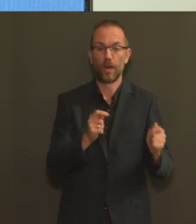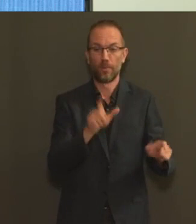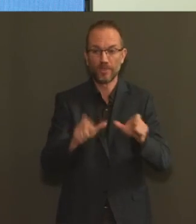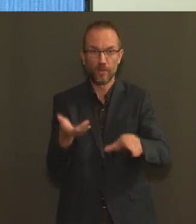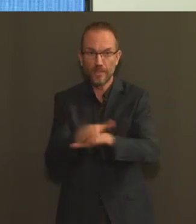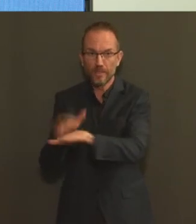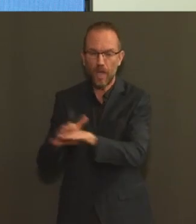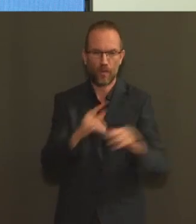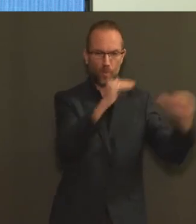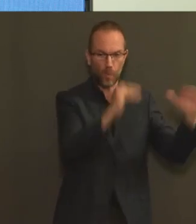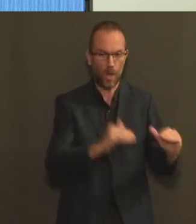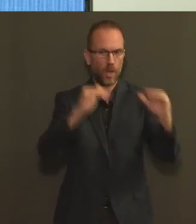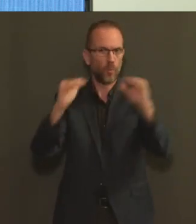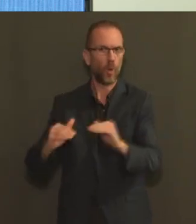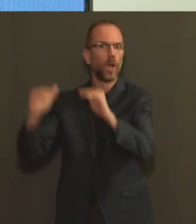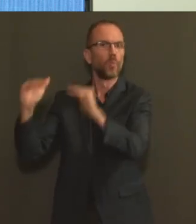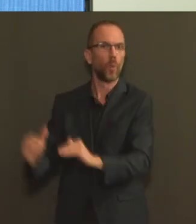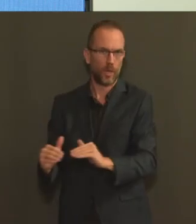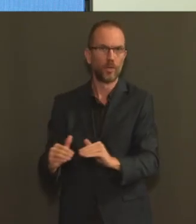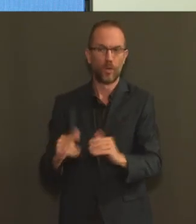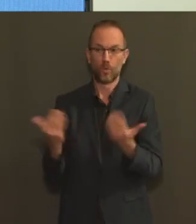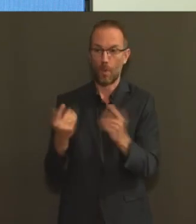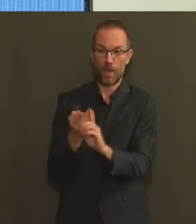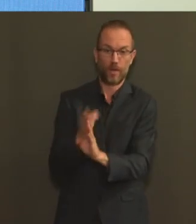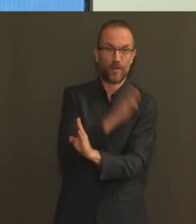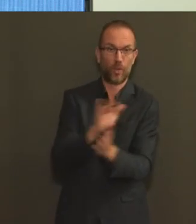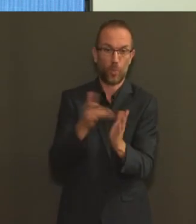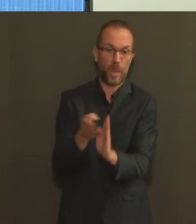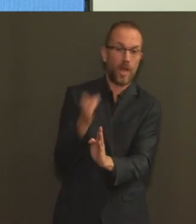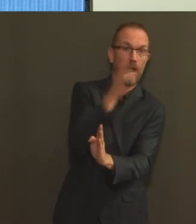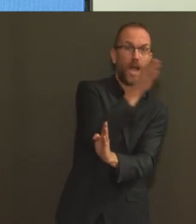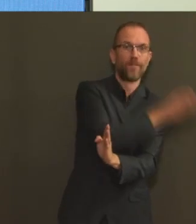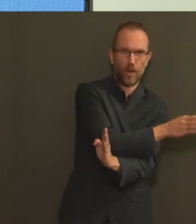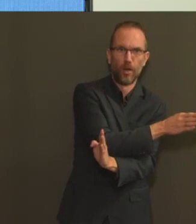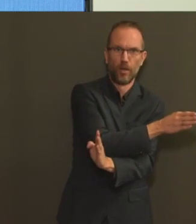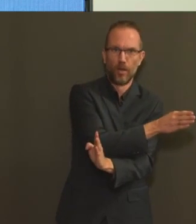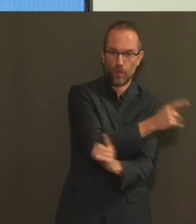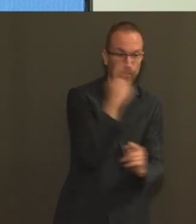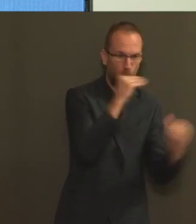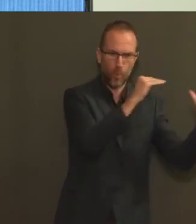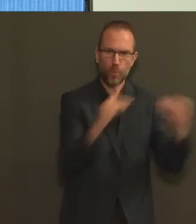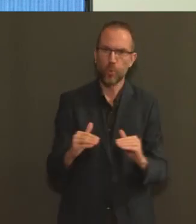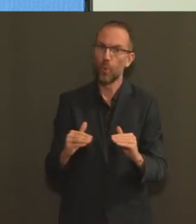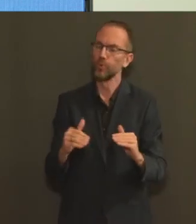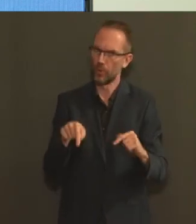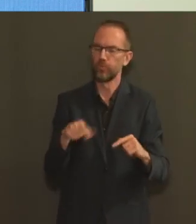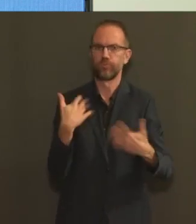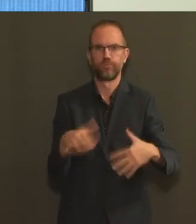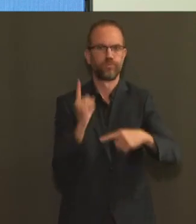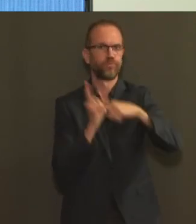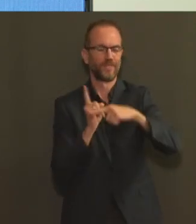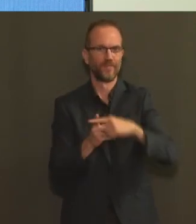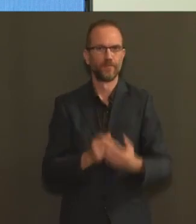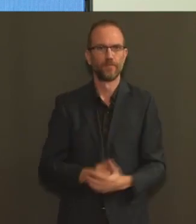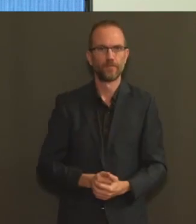Et tout ceci en comparaison à ce qui se passait avant les vacances de Noël. Ce n'est pas si évident, et